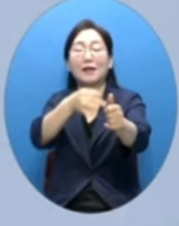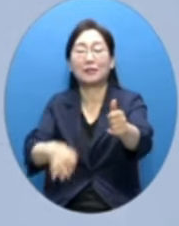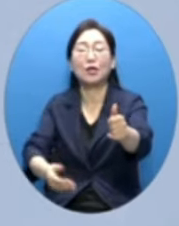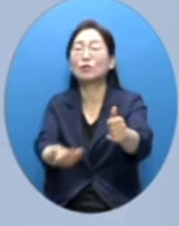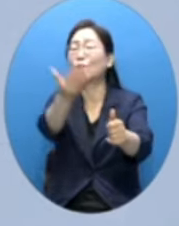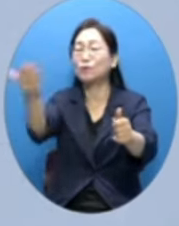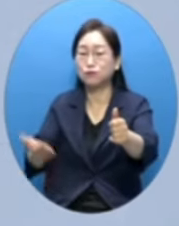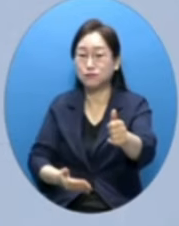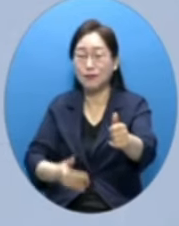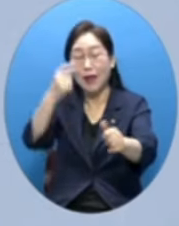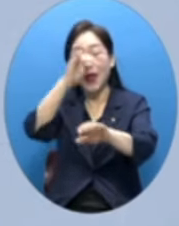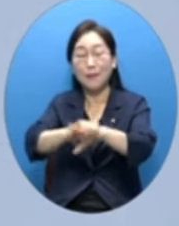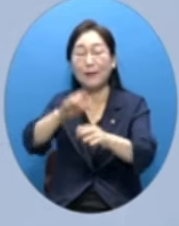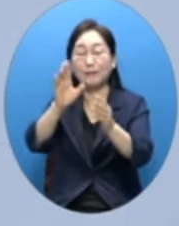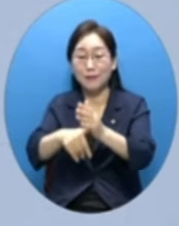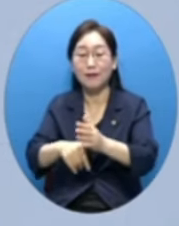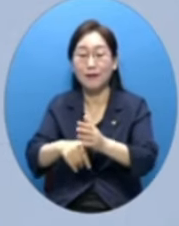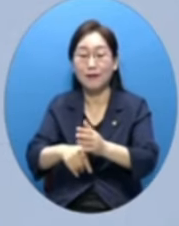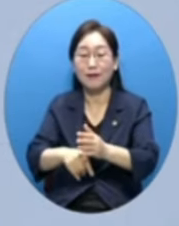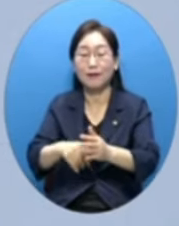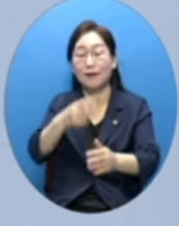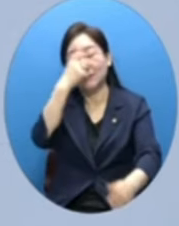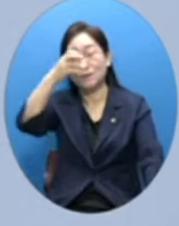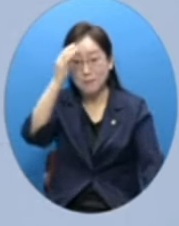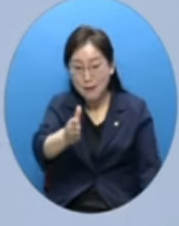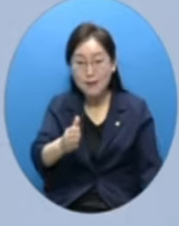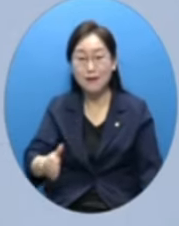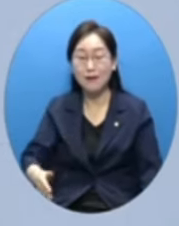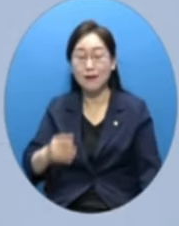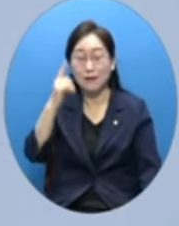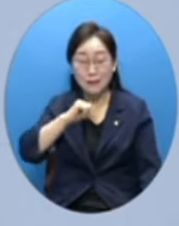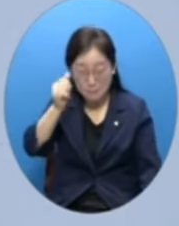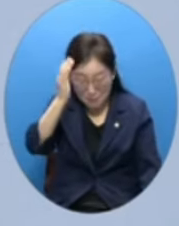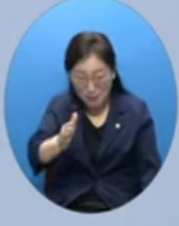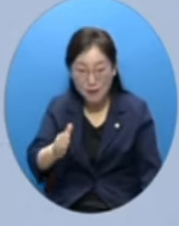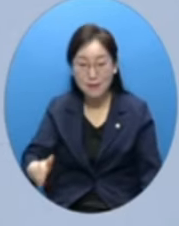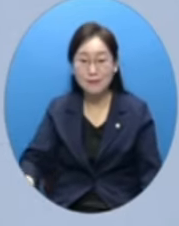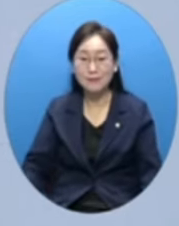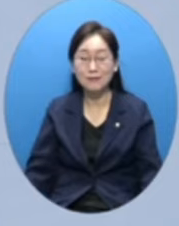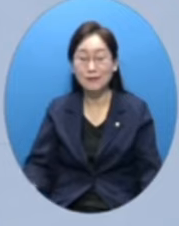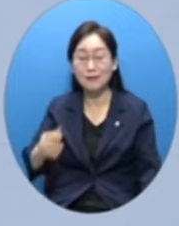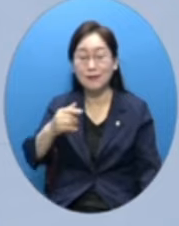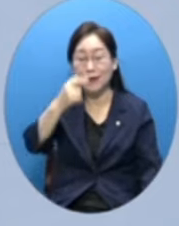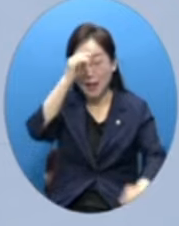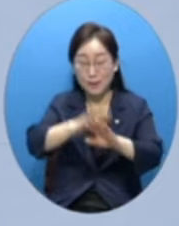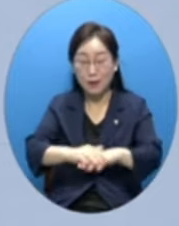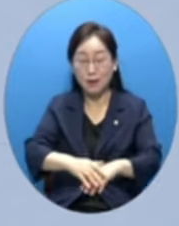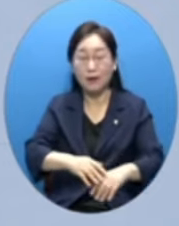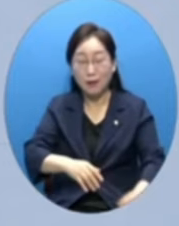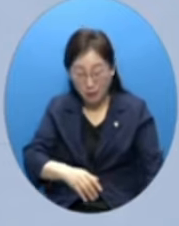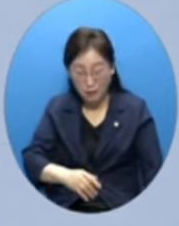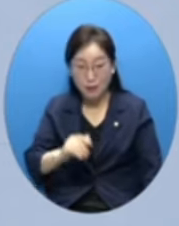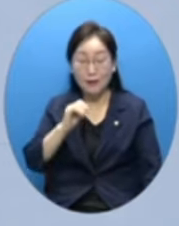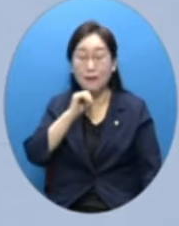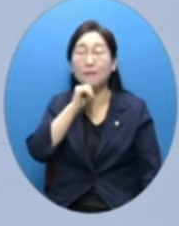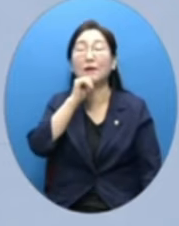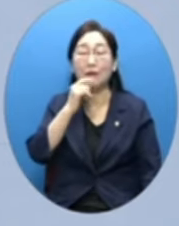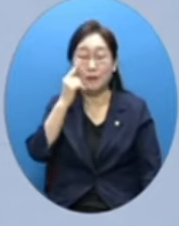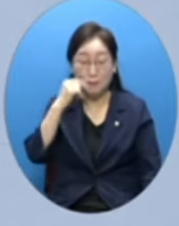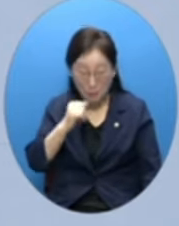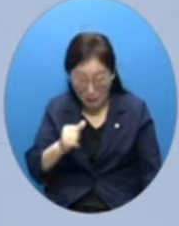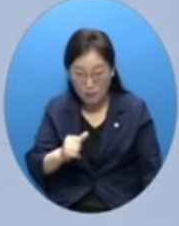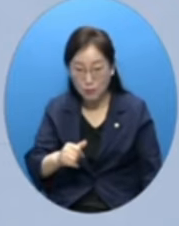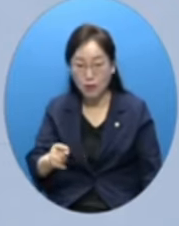여러분 예배 시간에 주무시지 마세요 졸지 마세요 예배 시간에 졸거나 주무시면 마귀가 와서 안